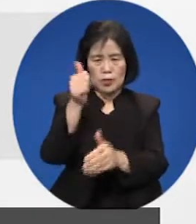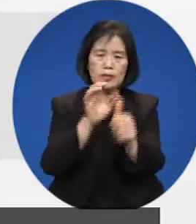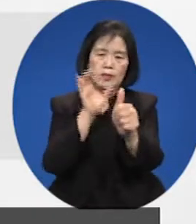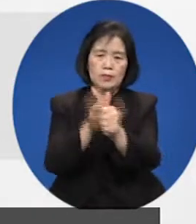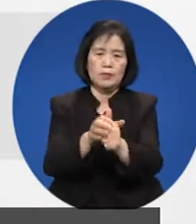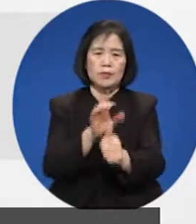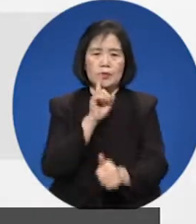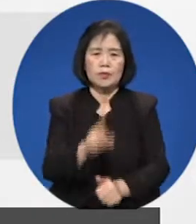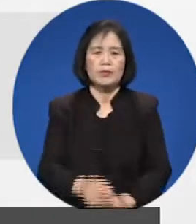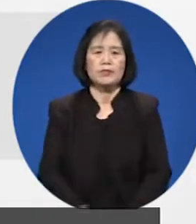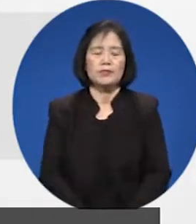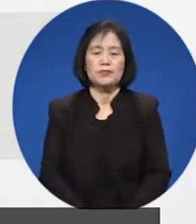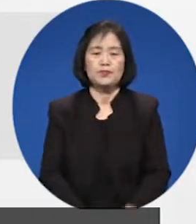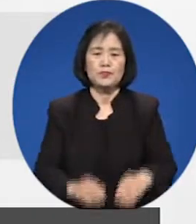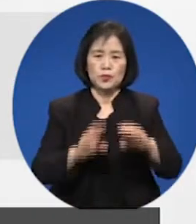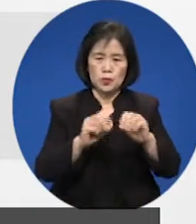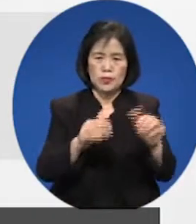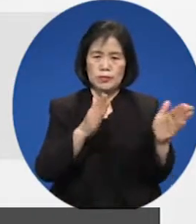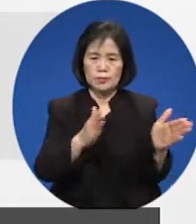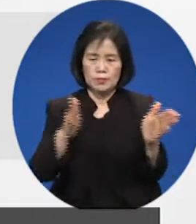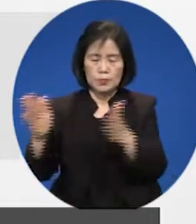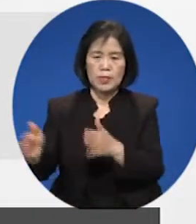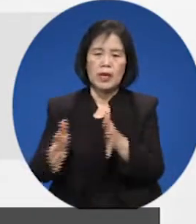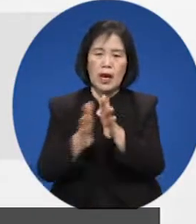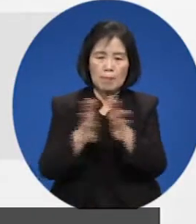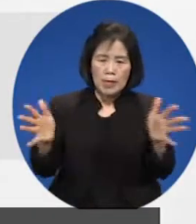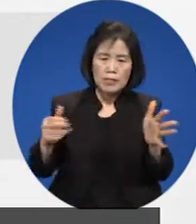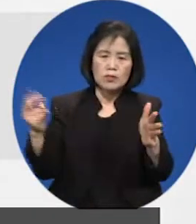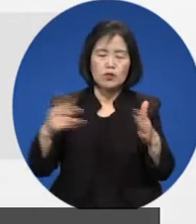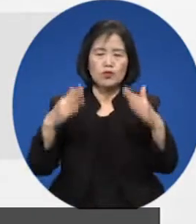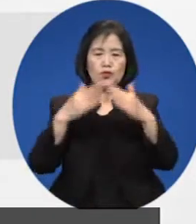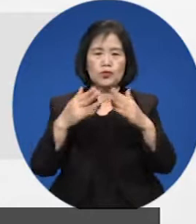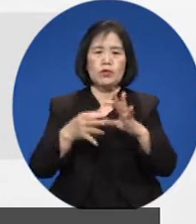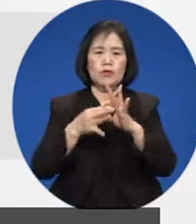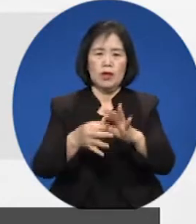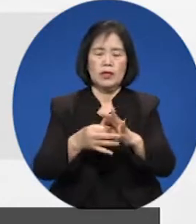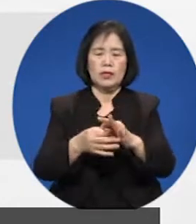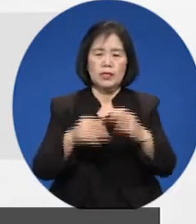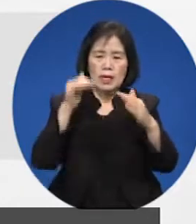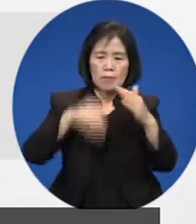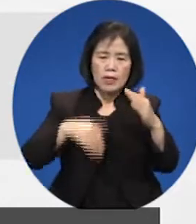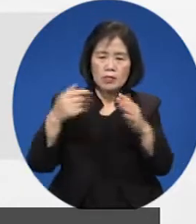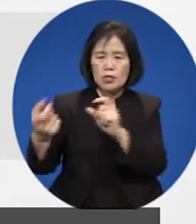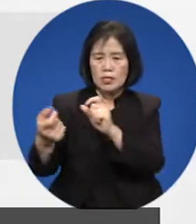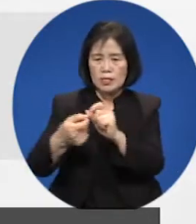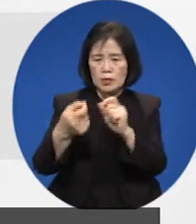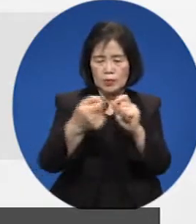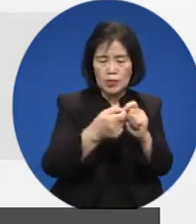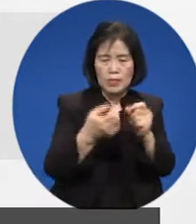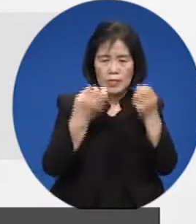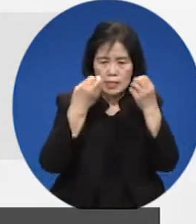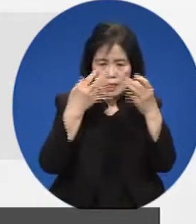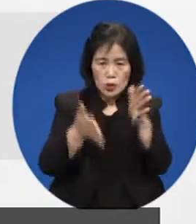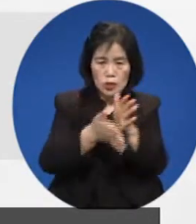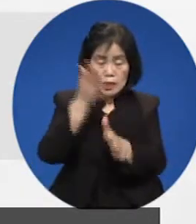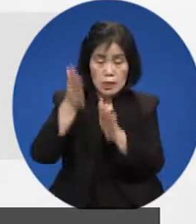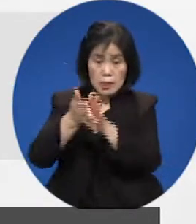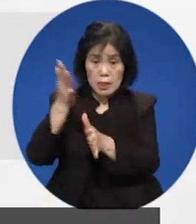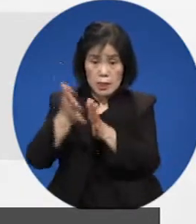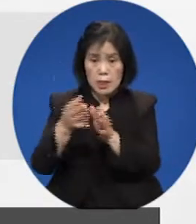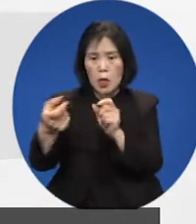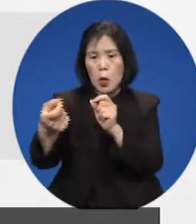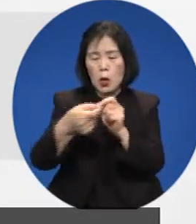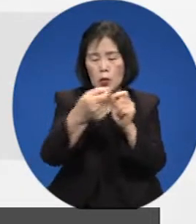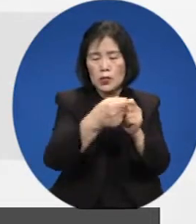밝혔습니다 토지는 이렇구요 모 아파트 등 주택과 관련해서는 개발지구 와 인접해 있는 기존 시가지 등에서 200